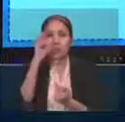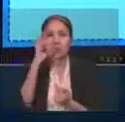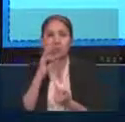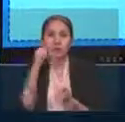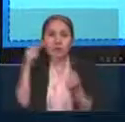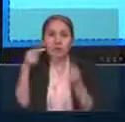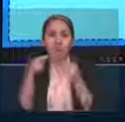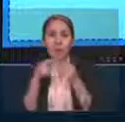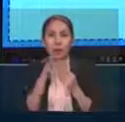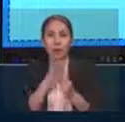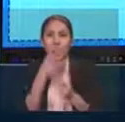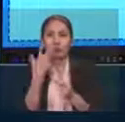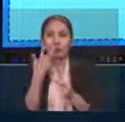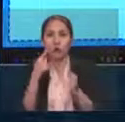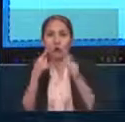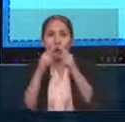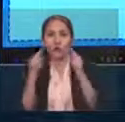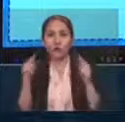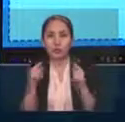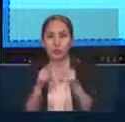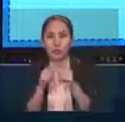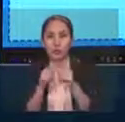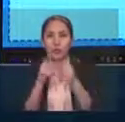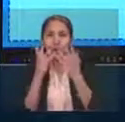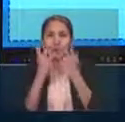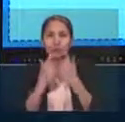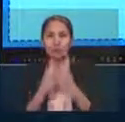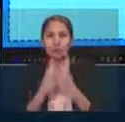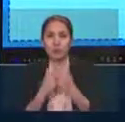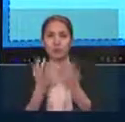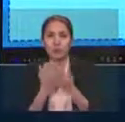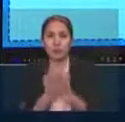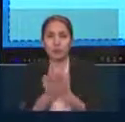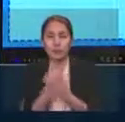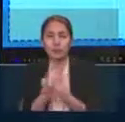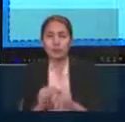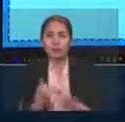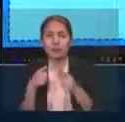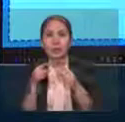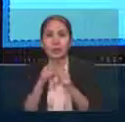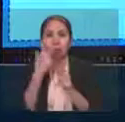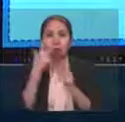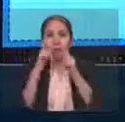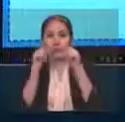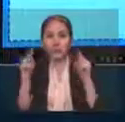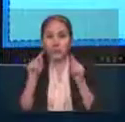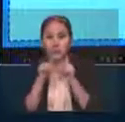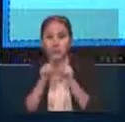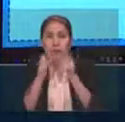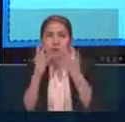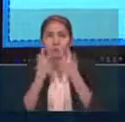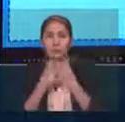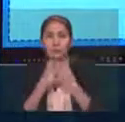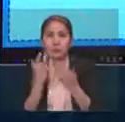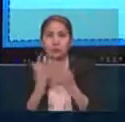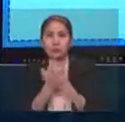teng bo'lgan uch burchakning radian o'lchovlarini toping. Demak, bu uch burchakning radian